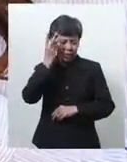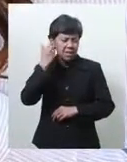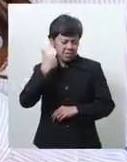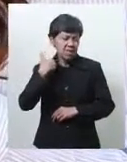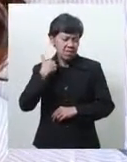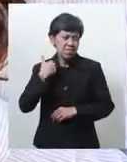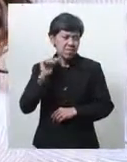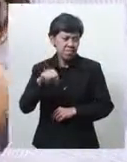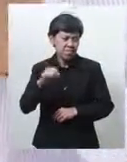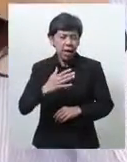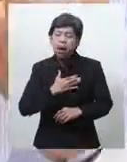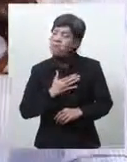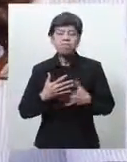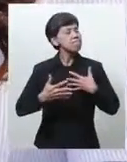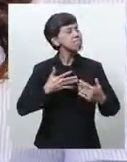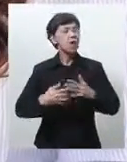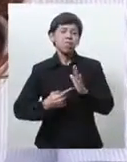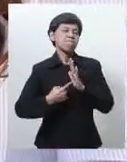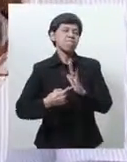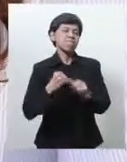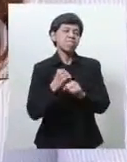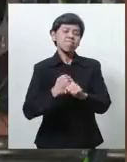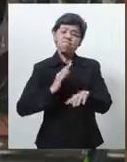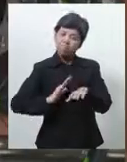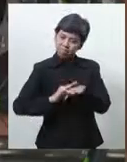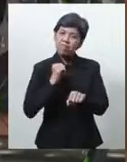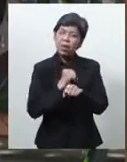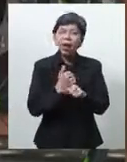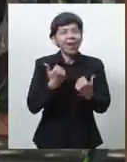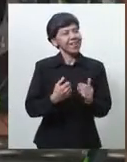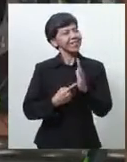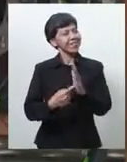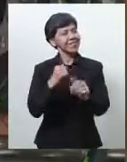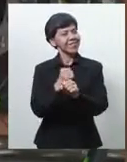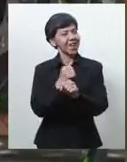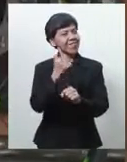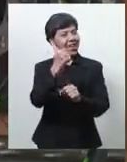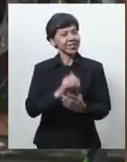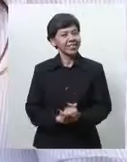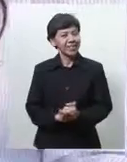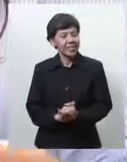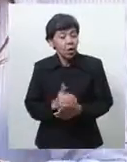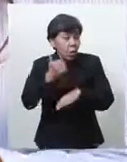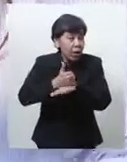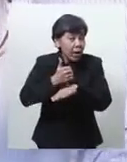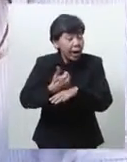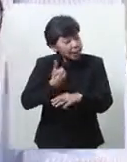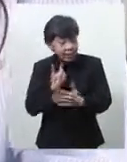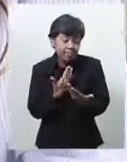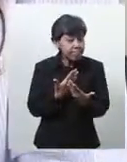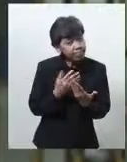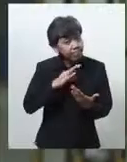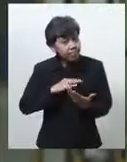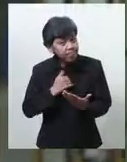ปล่าใช่ไหมคะ ครับผม แต่เราก็ต้องแสดงให้เขาเห็นด้วย ใช่ครับ แล้วณวันนี้เราก็แสดงให้เขาเห็น ใช่ครับผม คนหน้ามีช